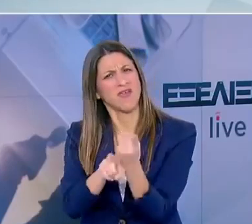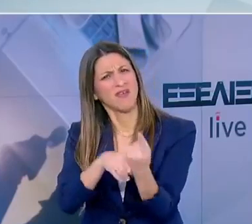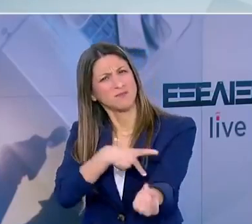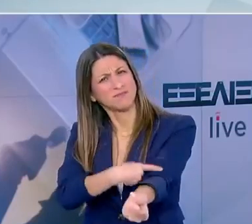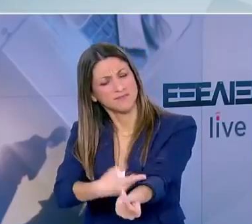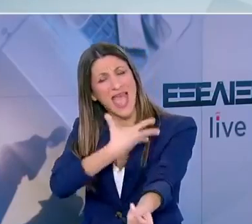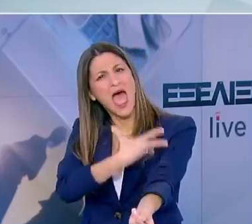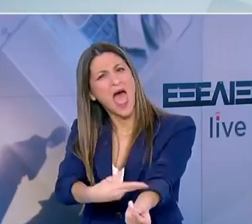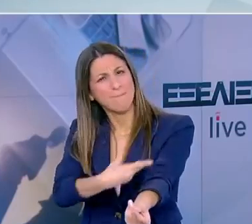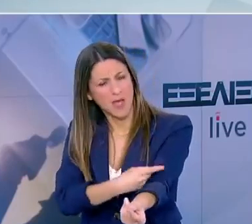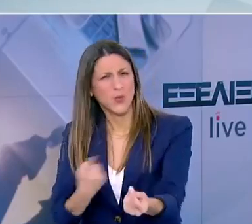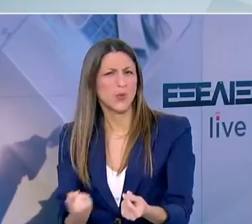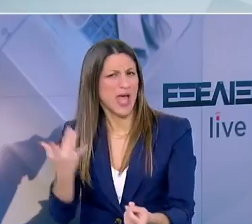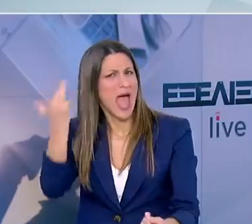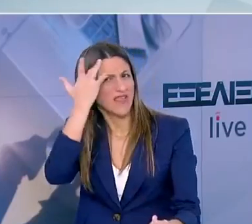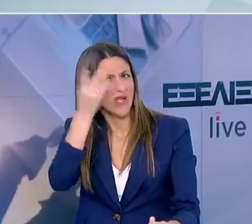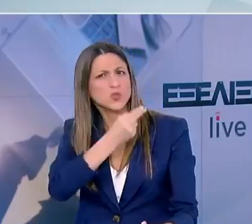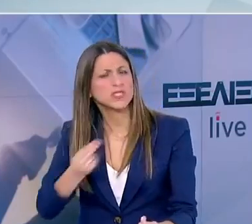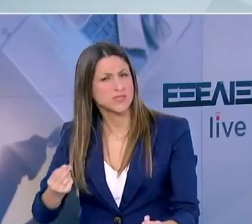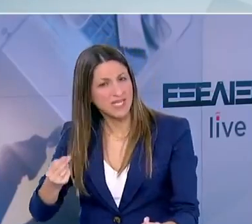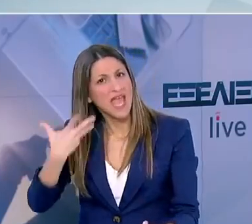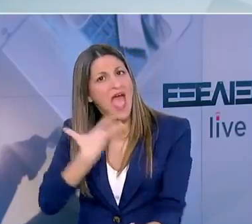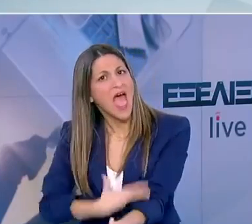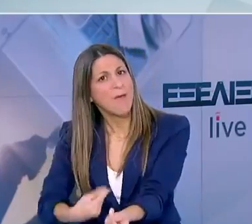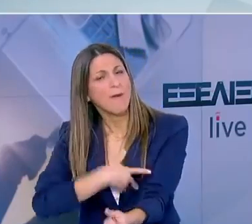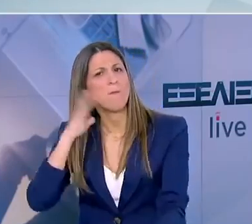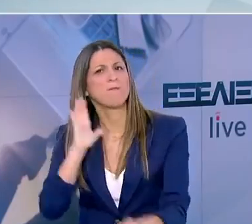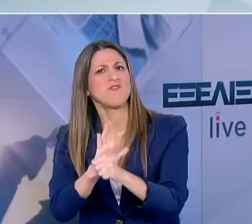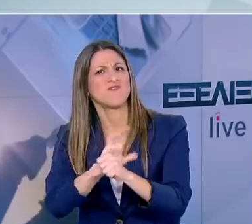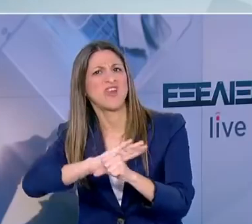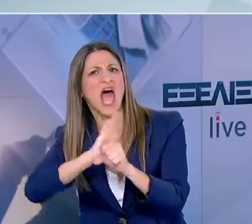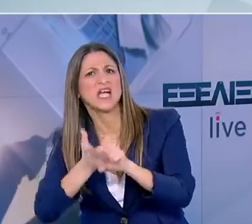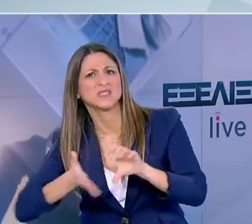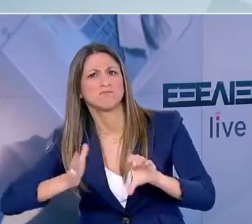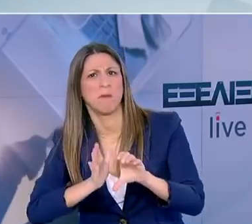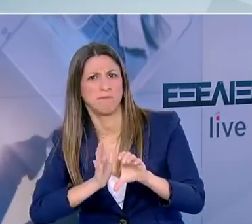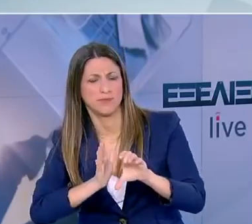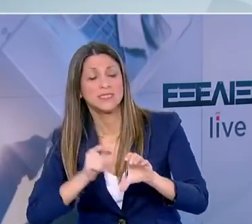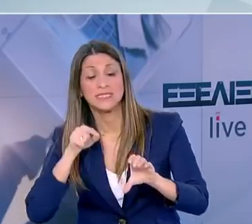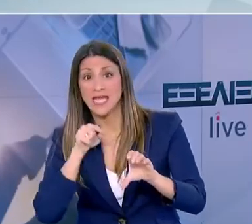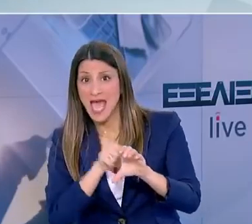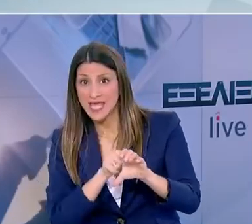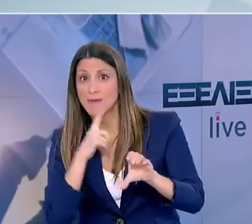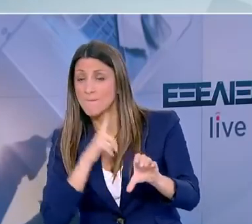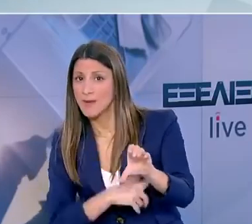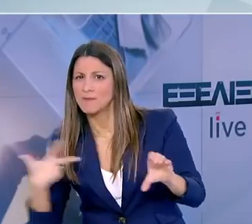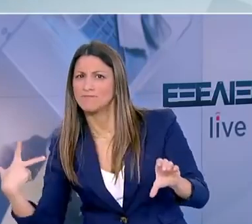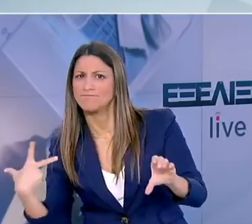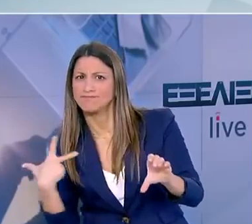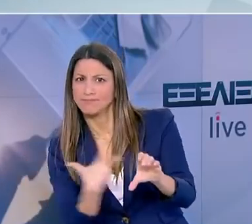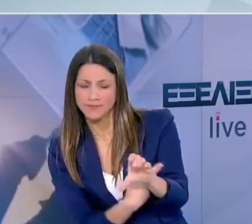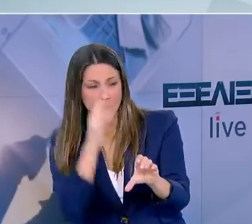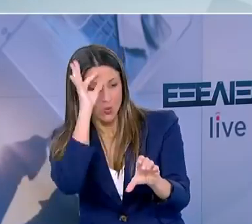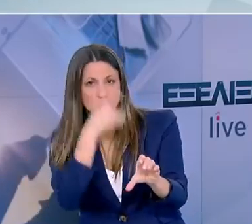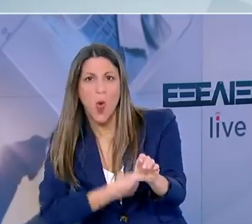θρόμβο του εγκεφαλικού, είναι περίπου 4,5 ώρες από την έναρξη των συμπτωμάτων, ακόμα και ασθενείς με ήπια συμπτώματα που